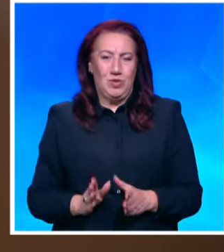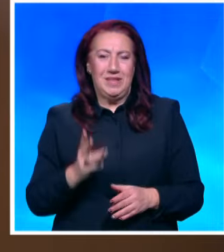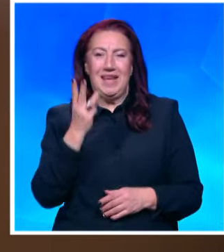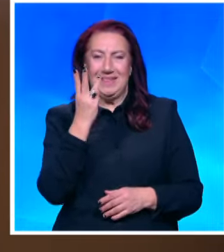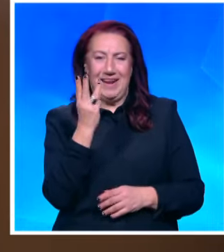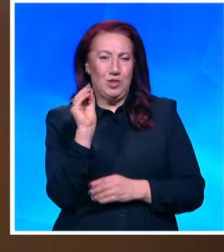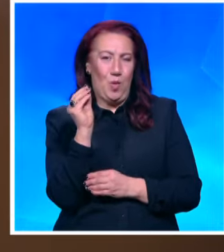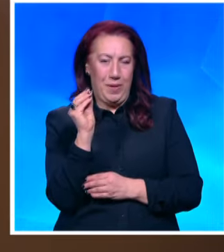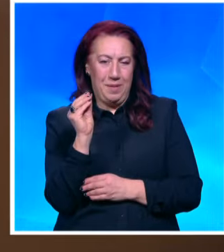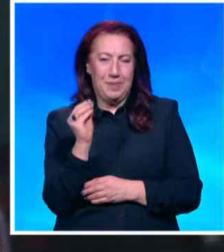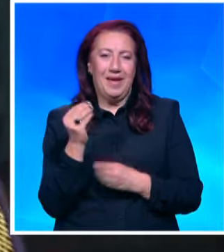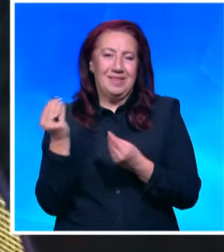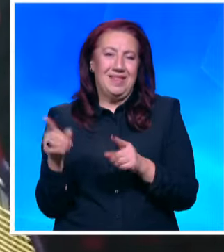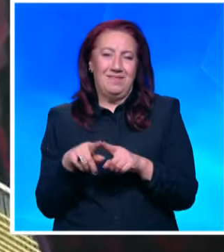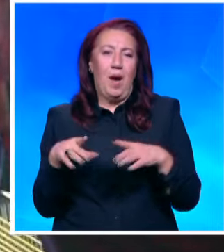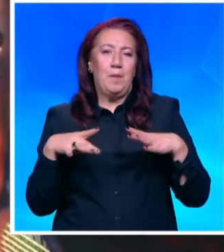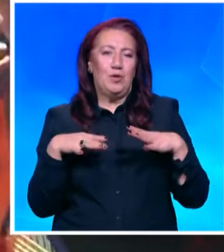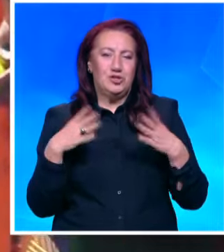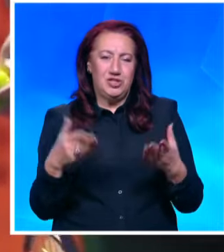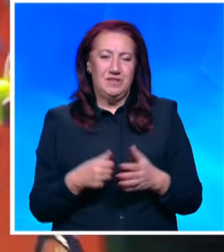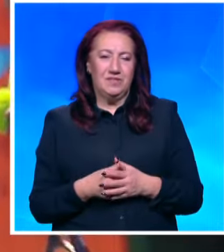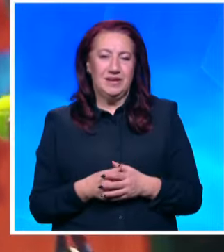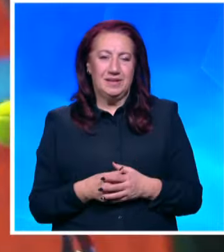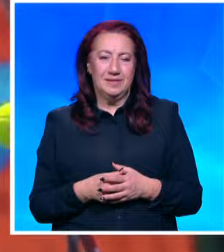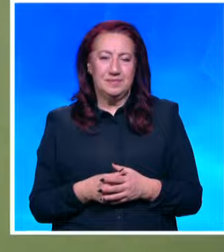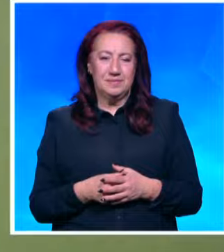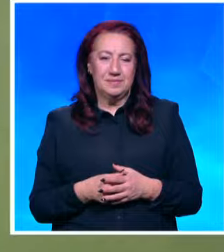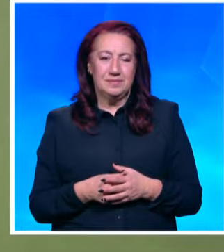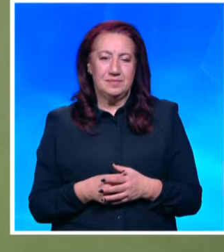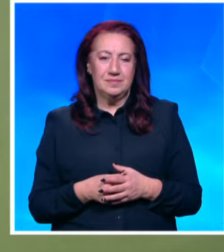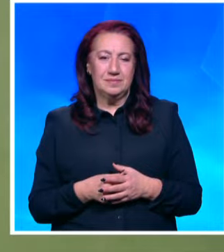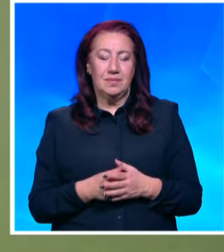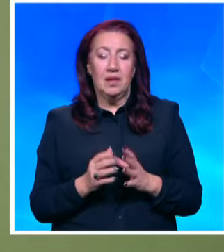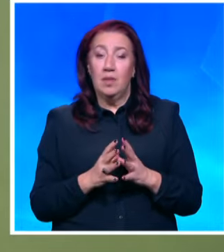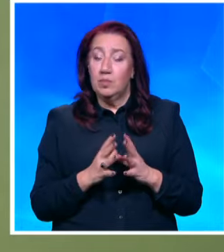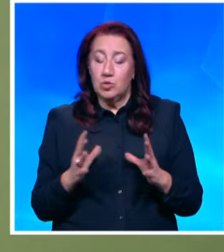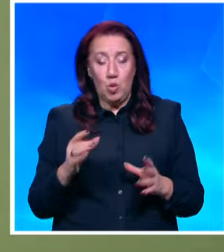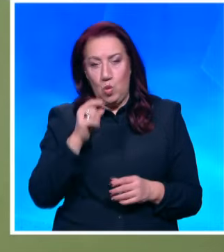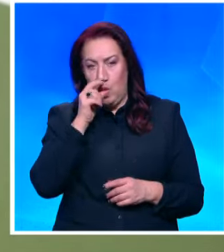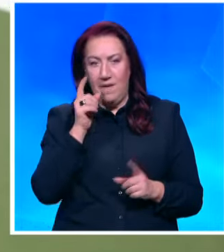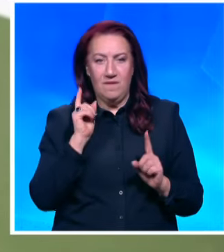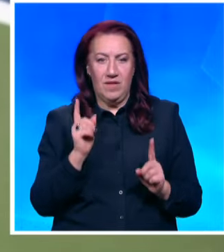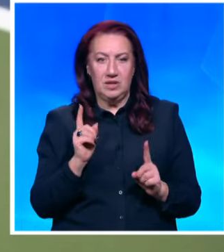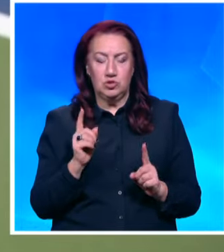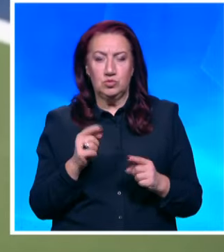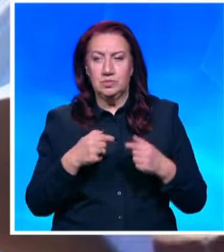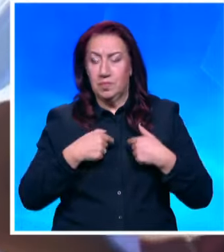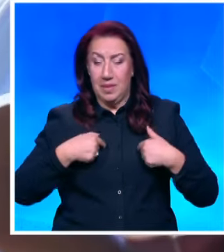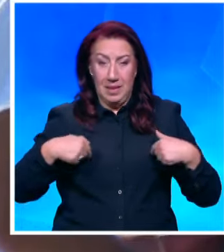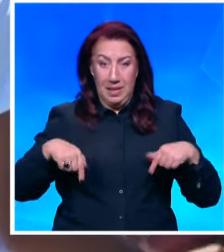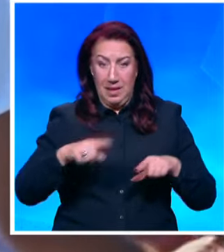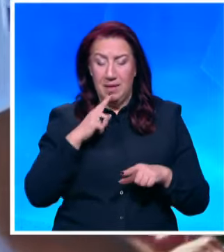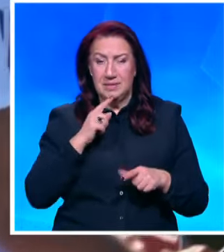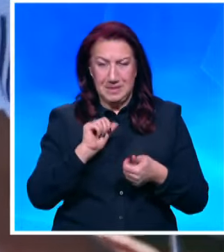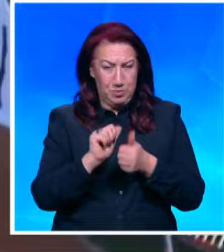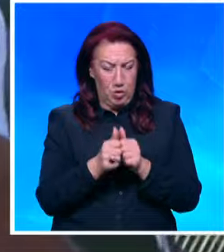още малко. Чини. И той балансира. Да, трябва да задължително. Но много е важно, наистина много е важно, защото при нас постоянството е едно от най-важните